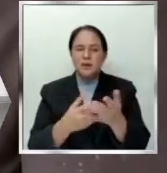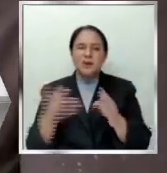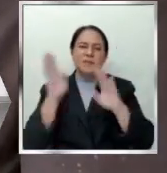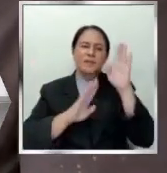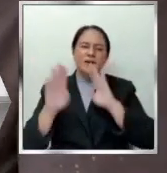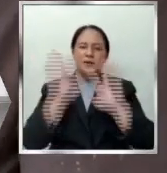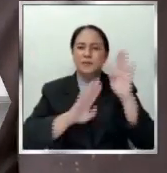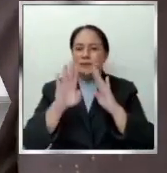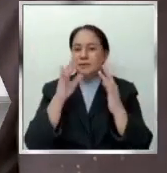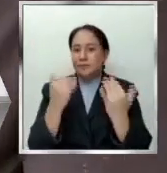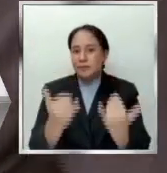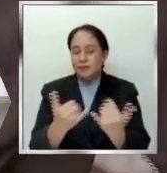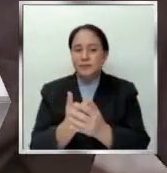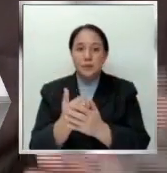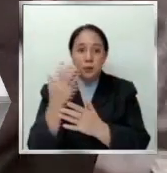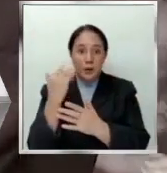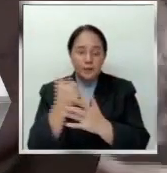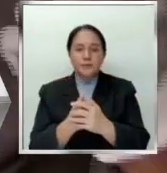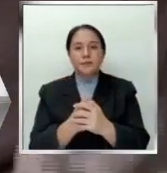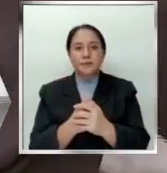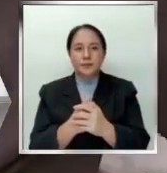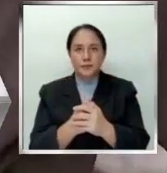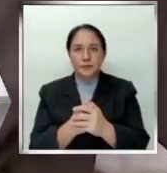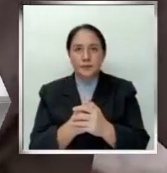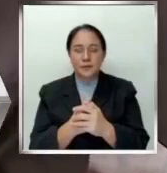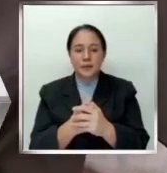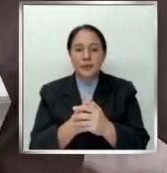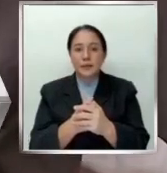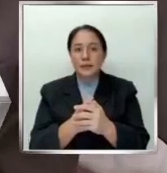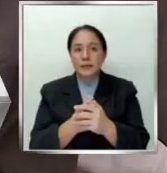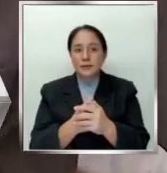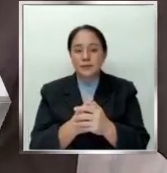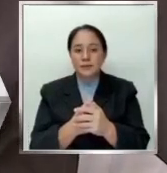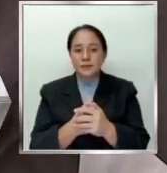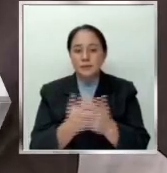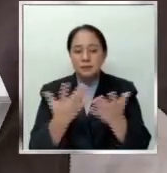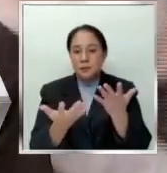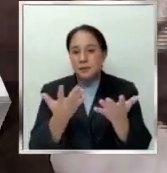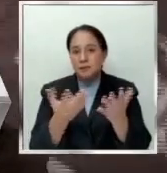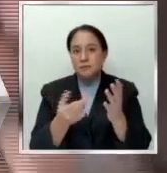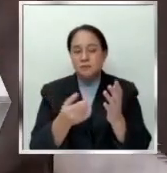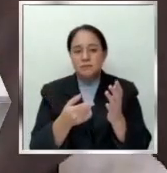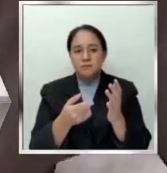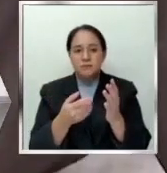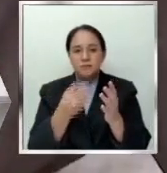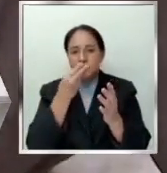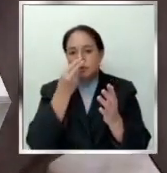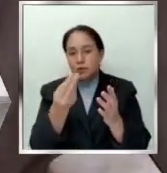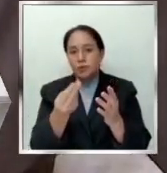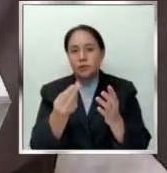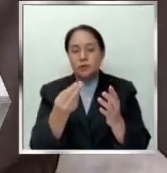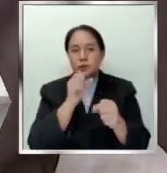eh. Kasi bihira lang yung may ano dito siguro. Yung mga pumapasok na may